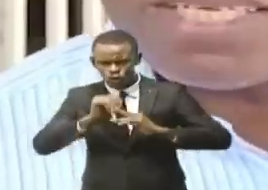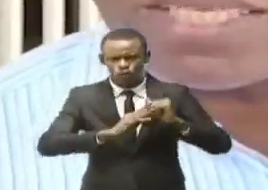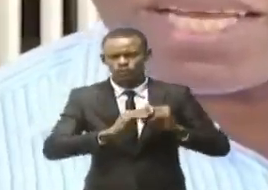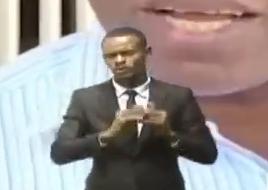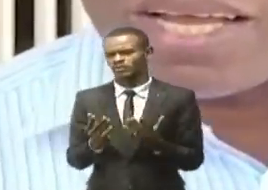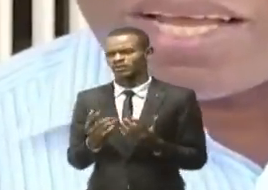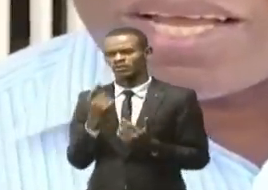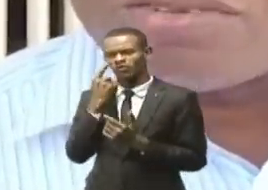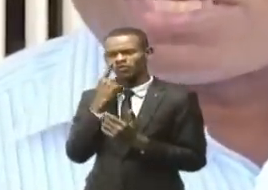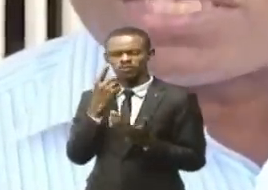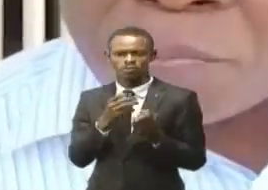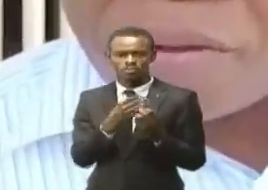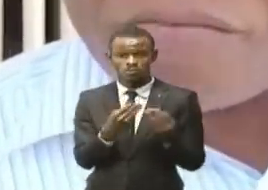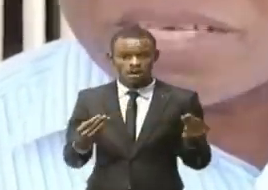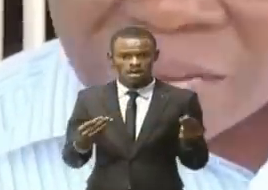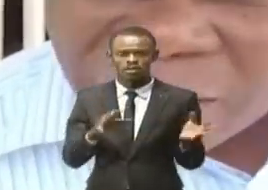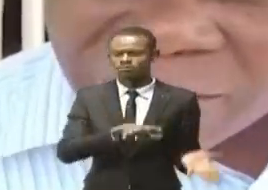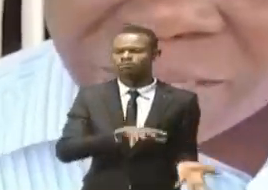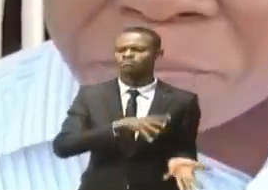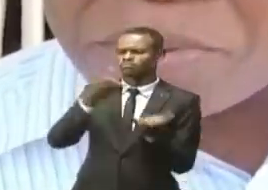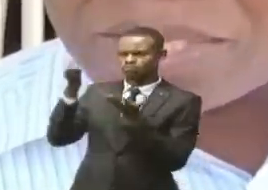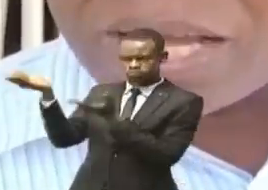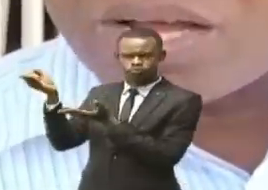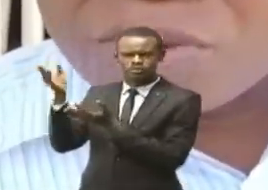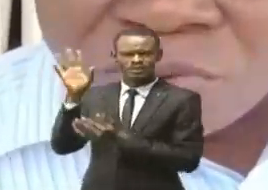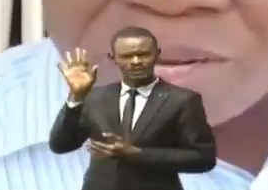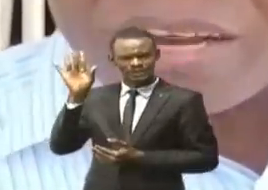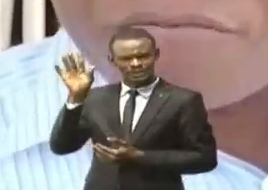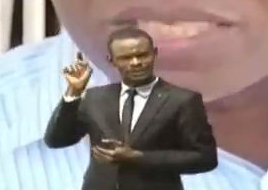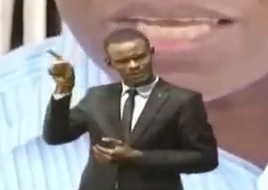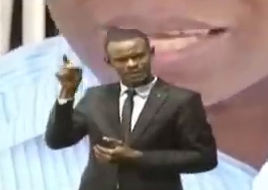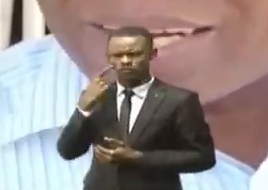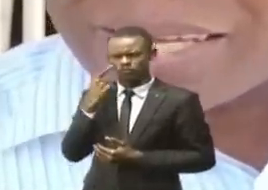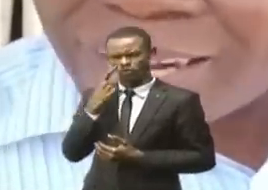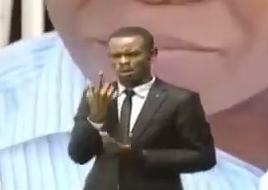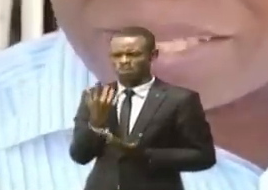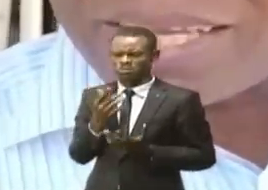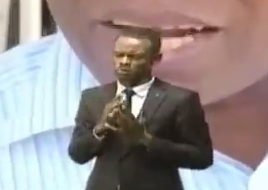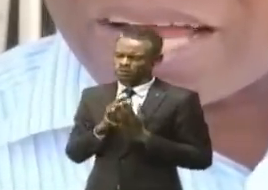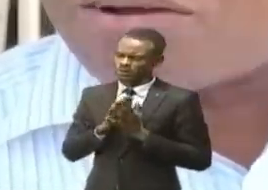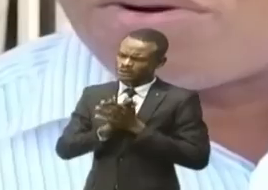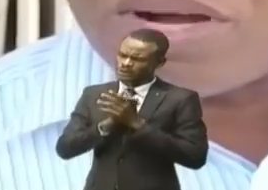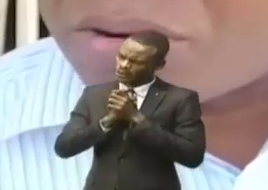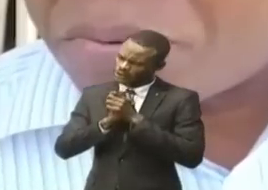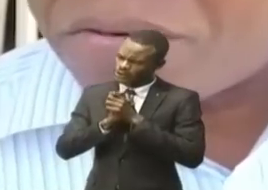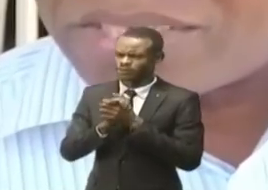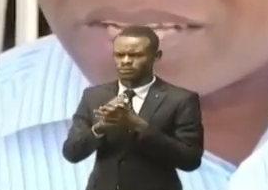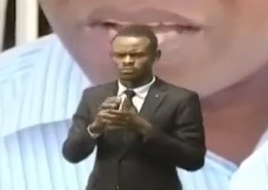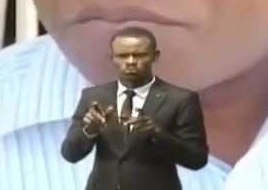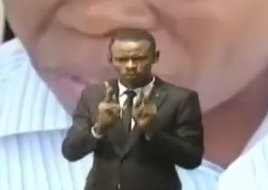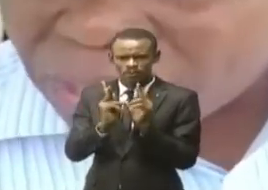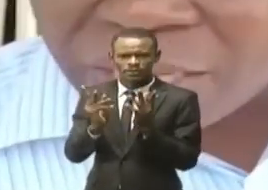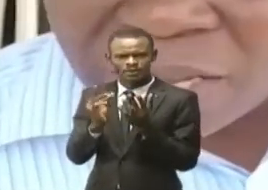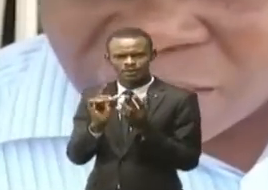sont arrivés à Kinshasa, s'ils peuvent, dans un premier temps, donner ne plus que quelques matériels à